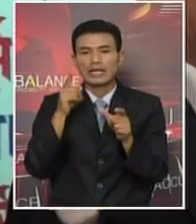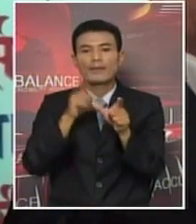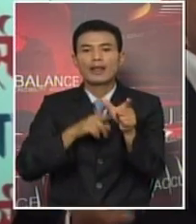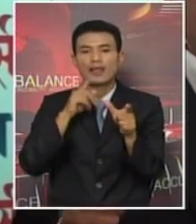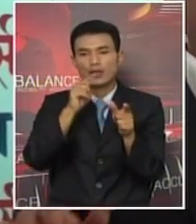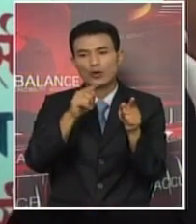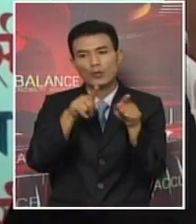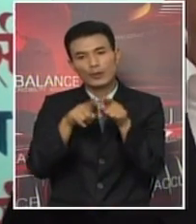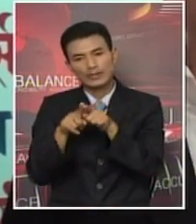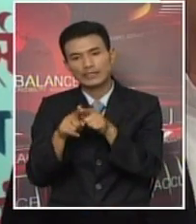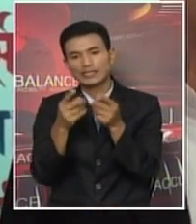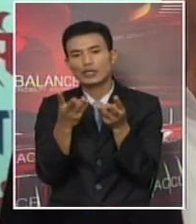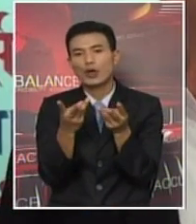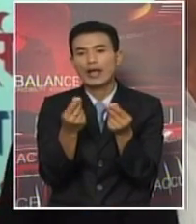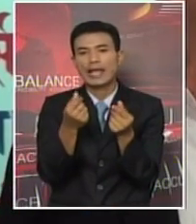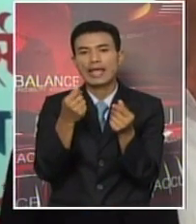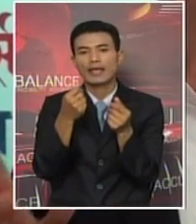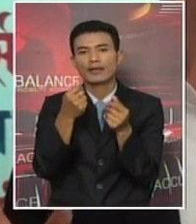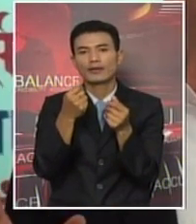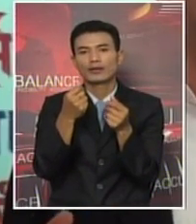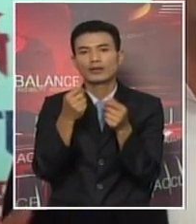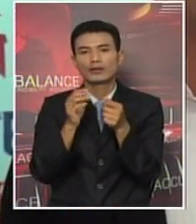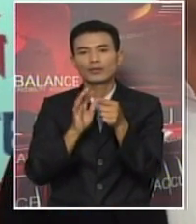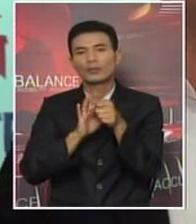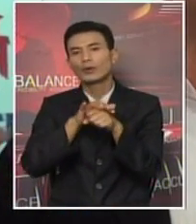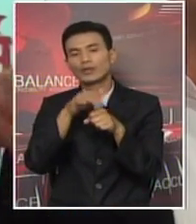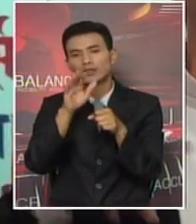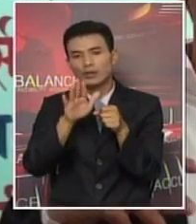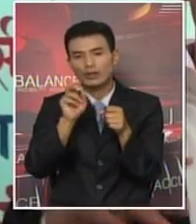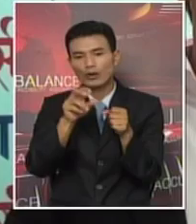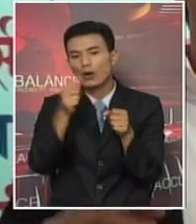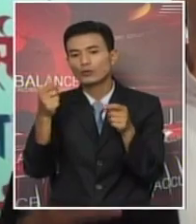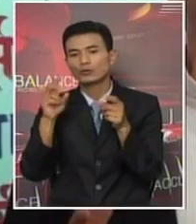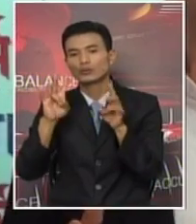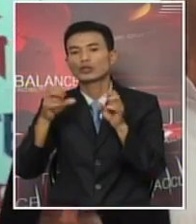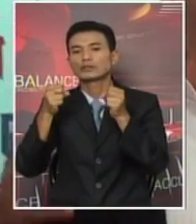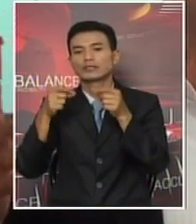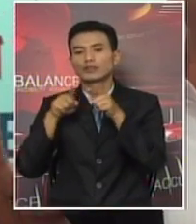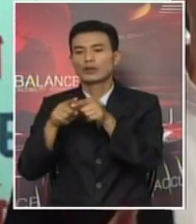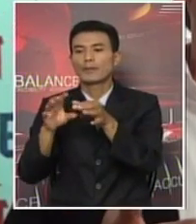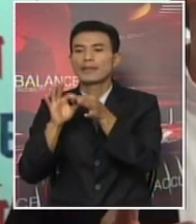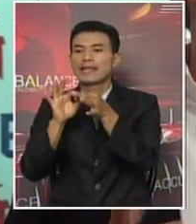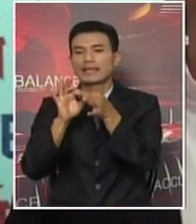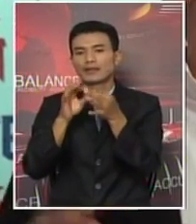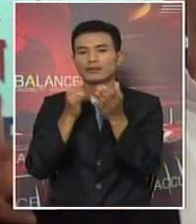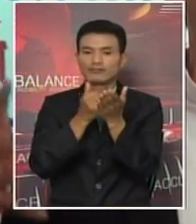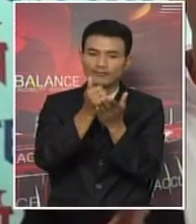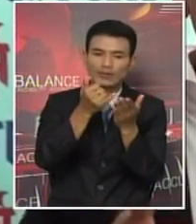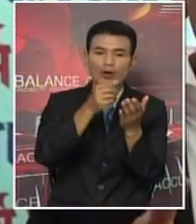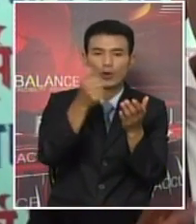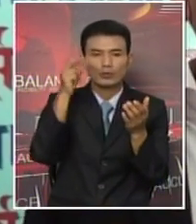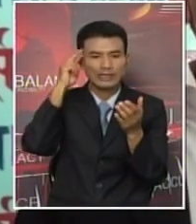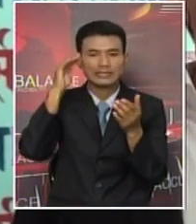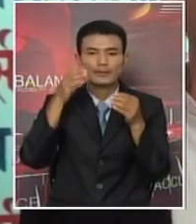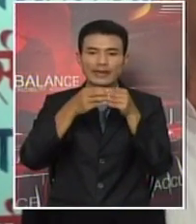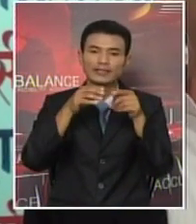एमालेको बढी संख्या छ, नेकपा एमालेको जहाँ वर्चस्व छ, त्यो ठाउँमा अरू शक्तिसँग मिलेर हुन सक्छ, त्यहाँ राजापा पनि मिल्न सक्छ, अरू राजनीतिक पार्टी